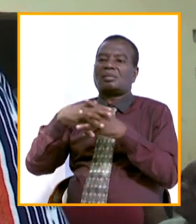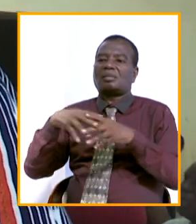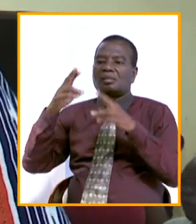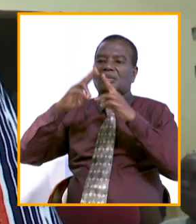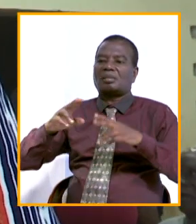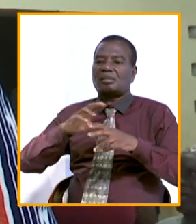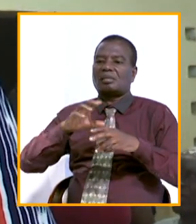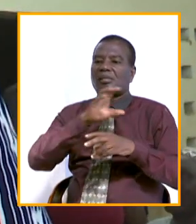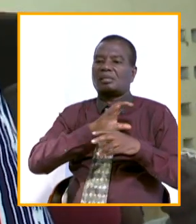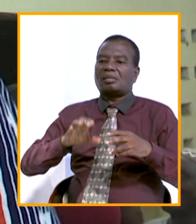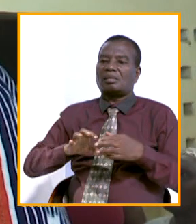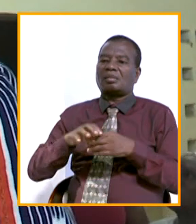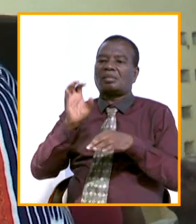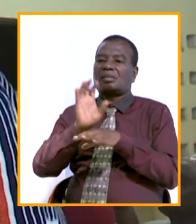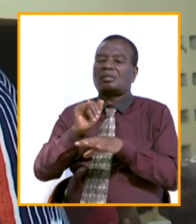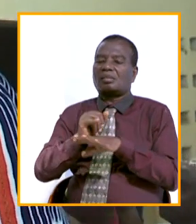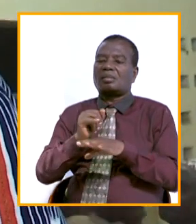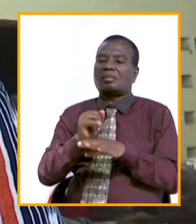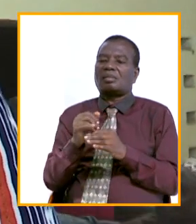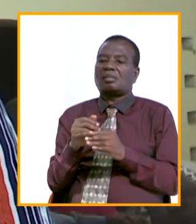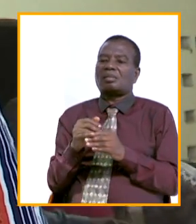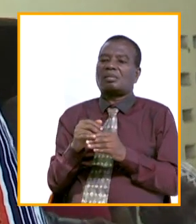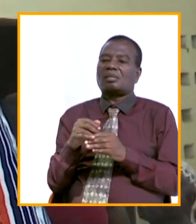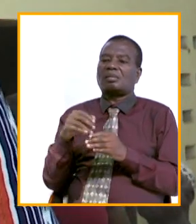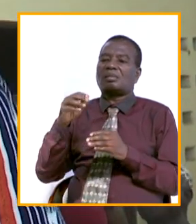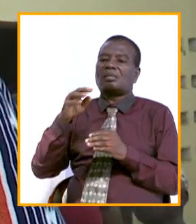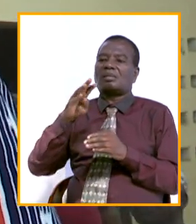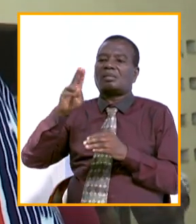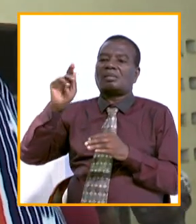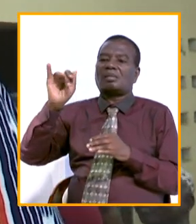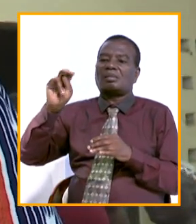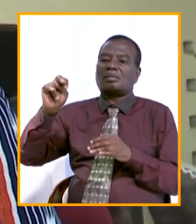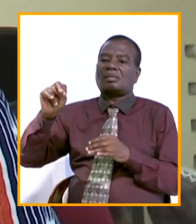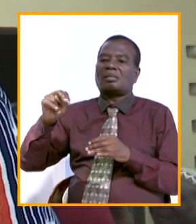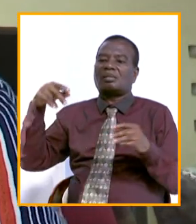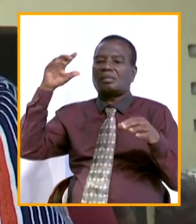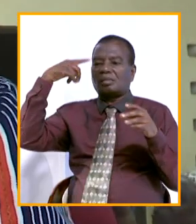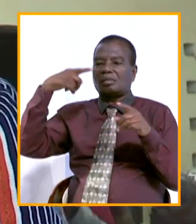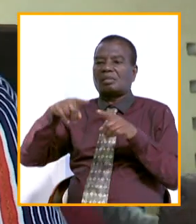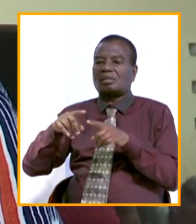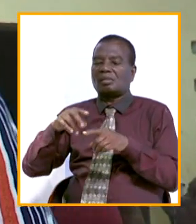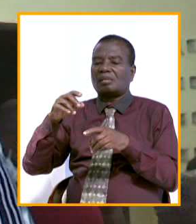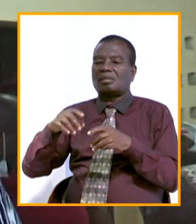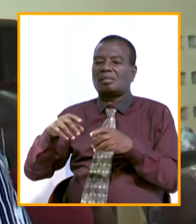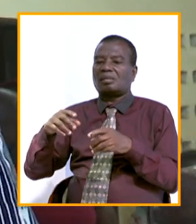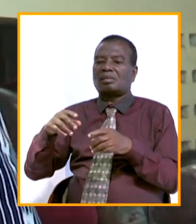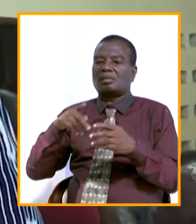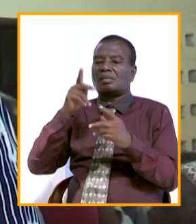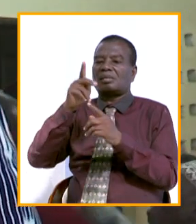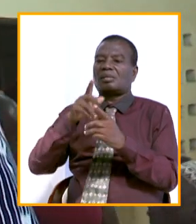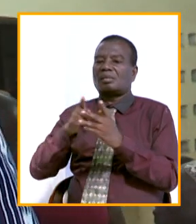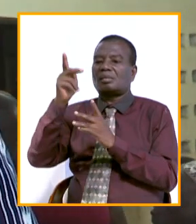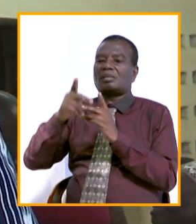Côte d'Ivoire, Ivikossi. Et Boundiali, en tant que commune, adhère au projet et nous encourageons toutes les autres communes